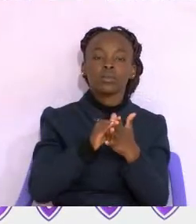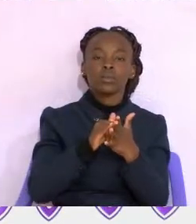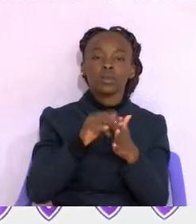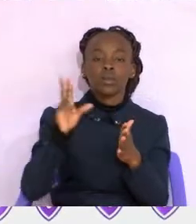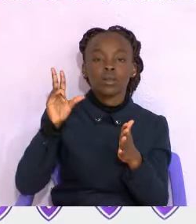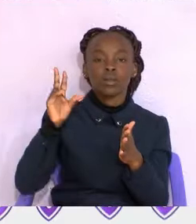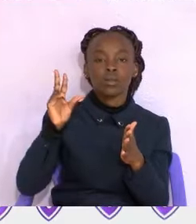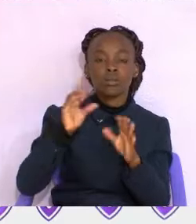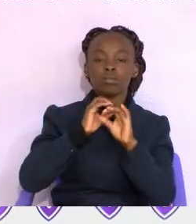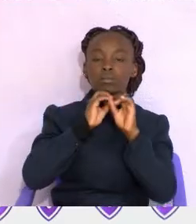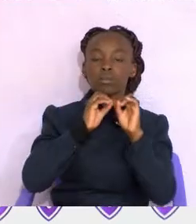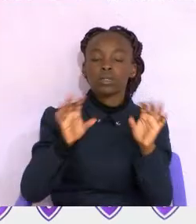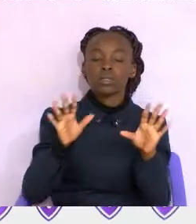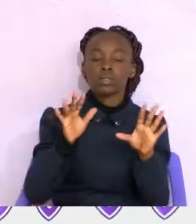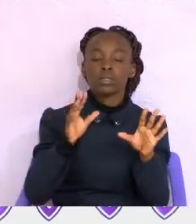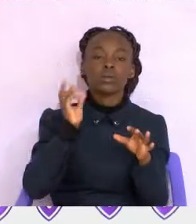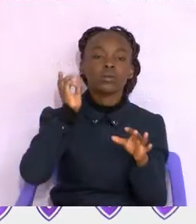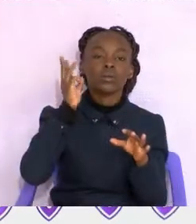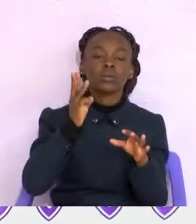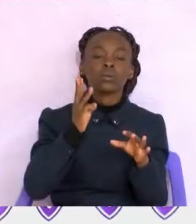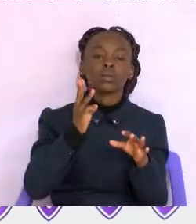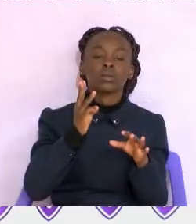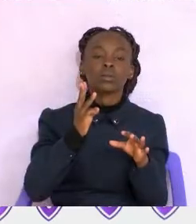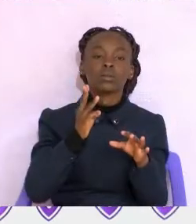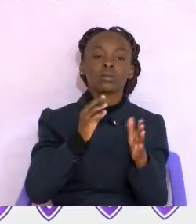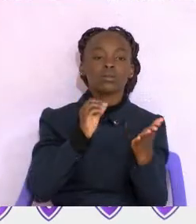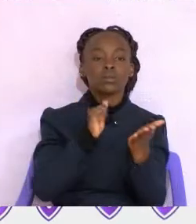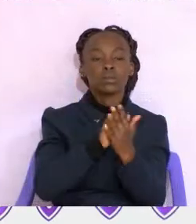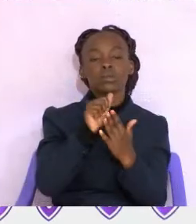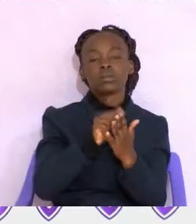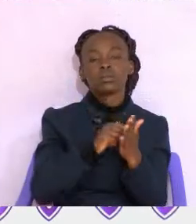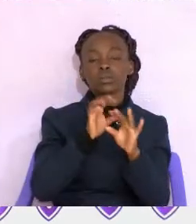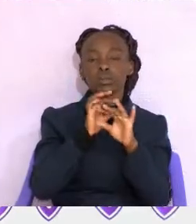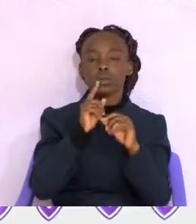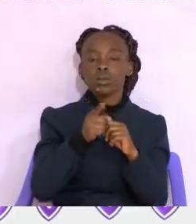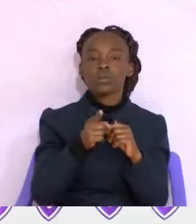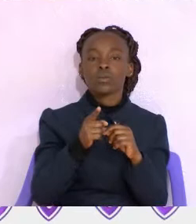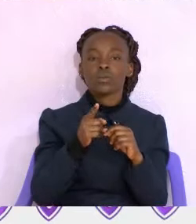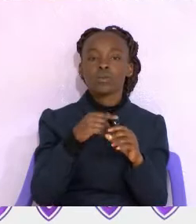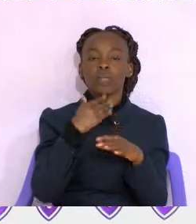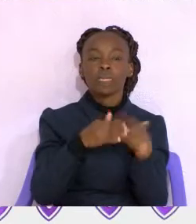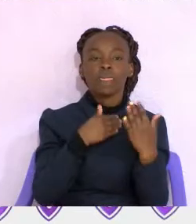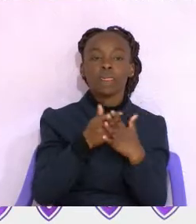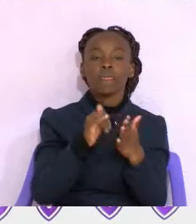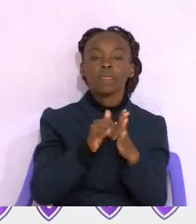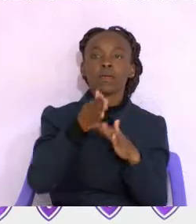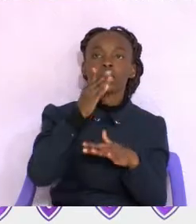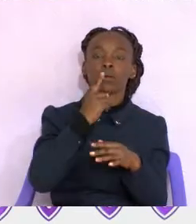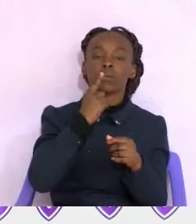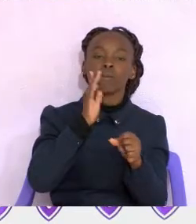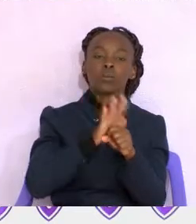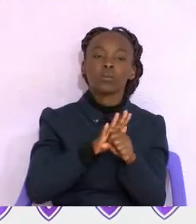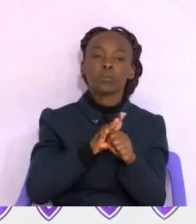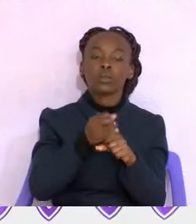kitachakudhuru. Hakuna kile kitakudhuru. Kwa hiyo jua kwamba yale ahadi za Mungu, wapendwa, ni